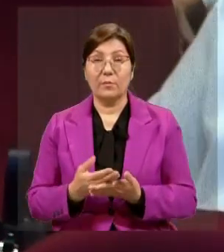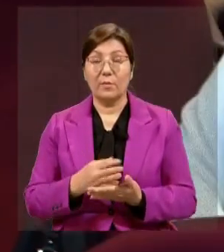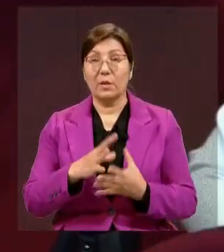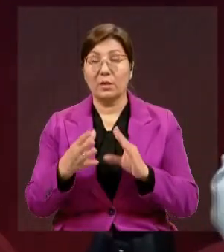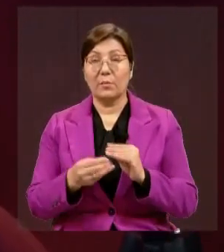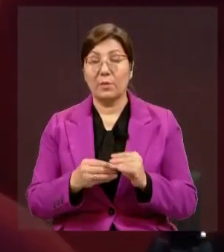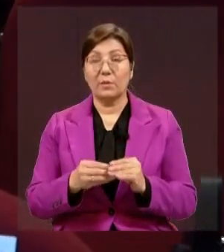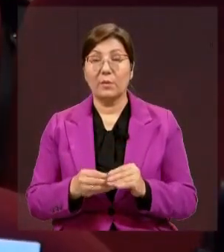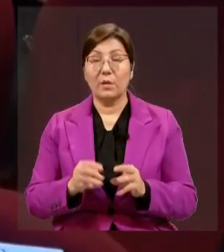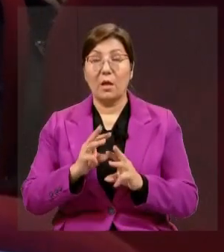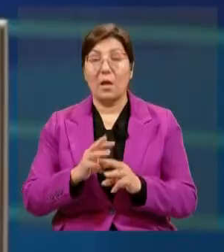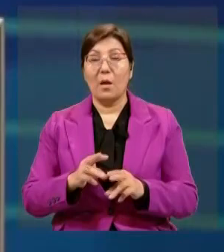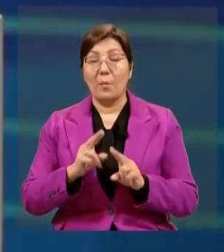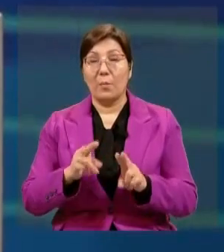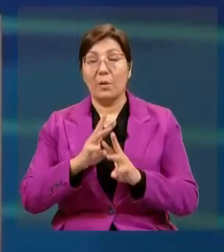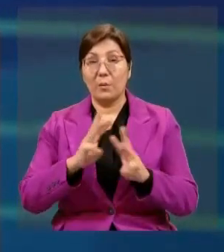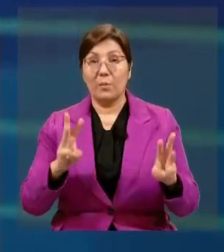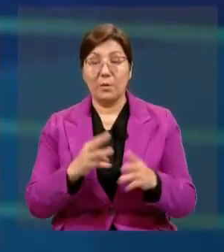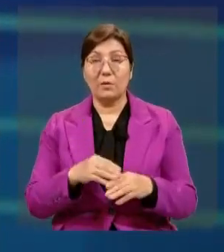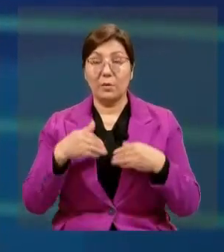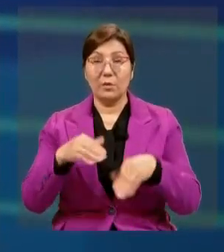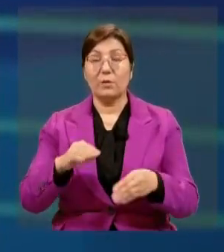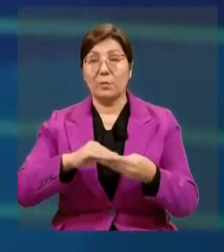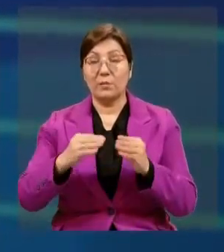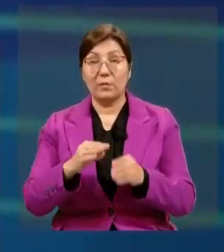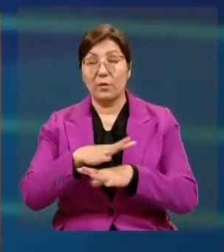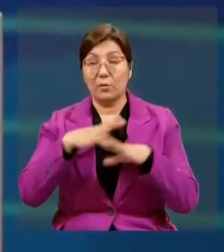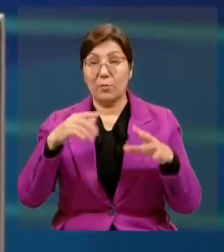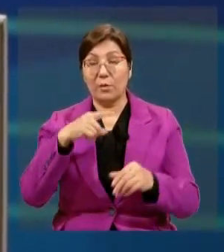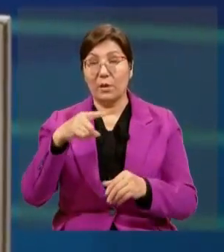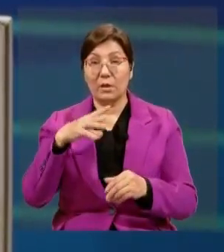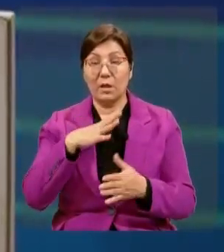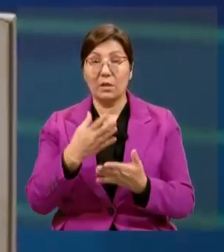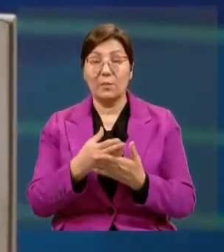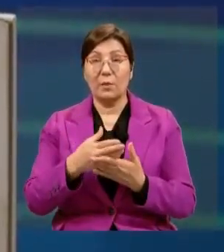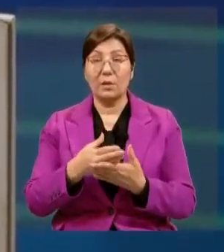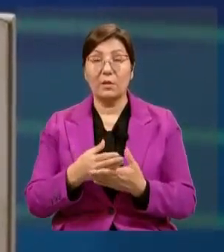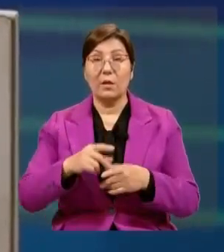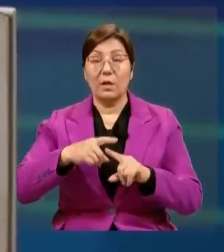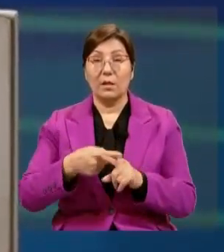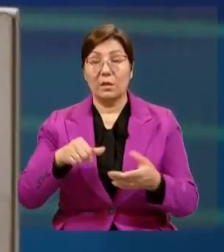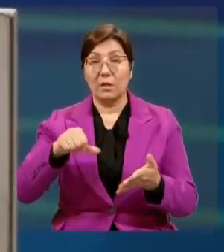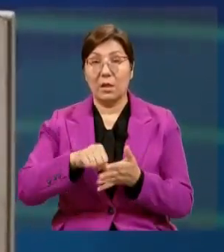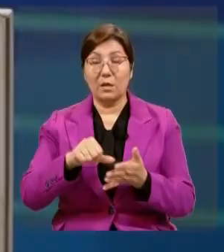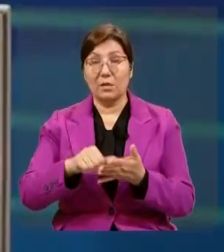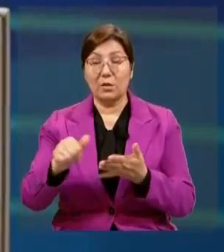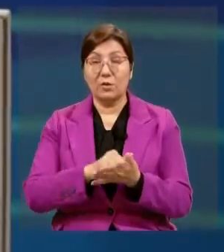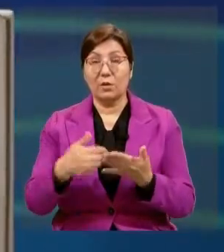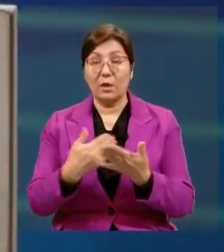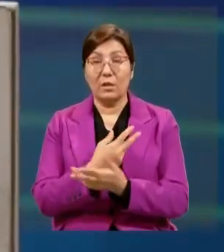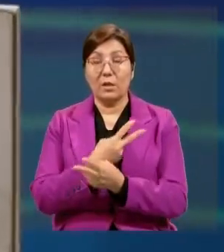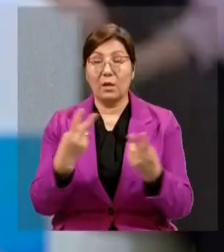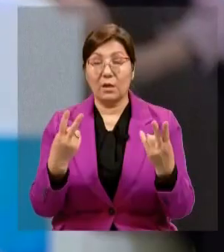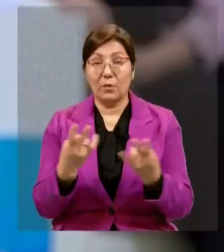қорытындылаған вице-премьер Тамара Дүйсенова шешілуі керек мәселенің әлі де көп екенін айтты. Цифрлық технологияға қатысты құжаттарды қайта қарау керек.